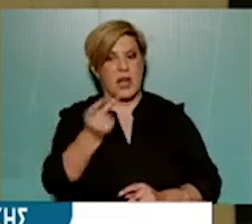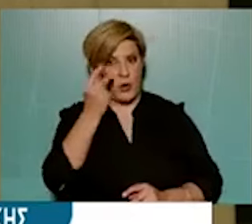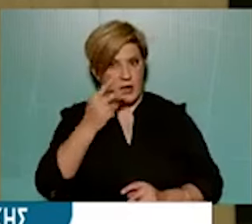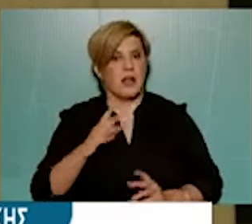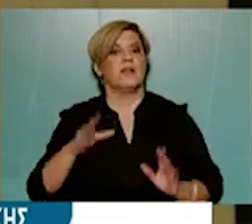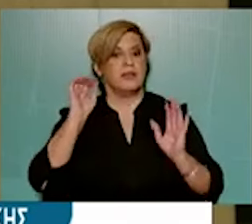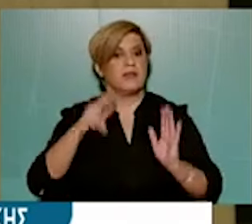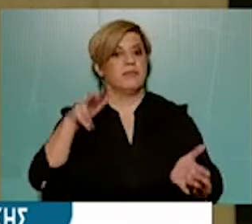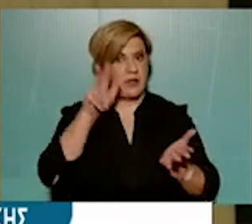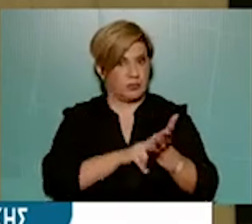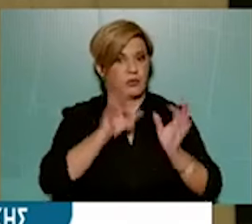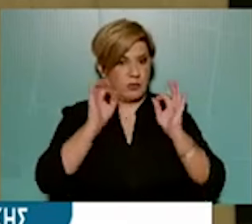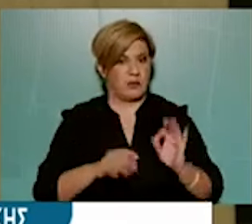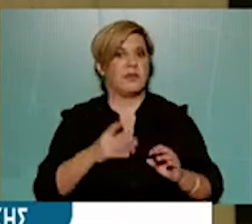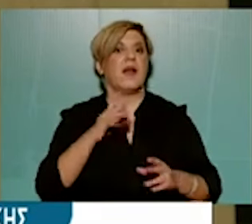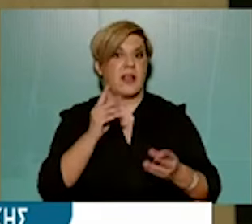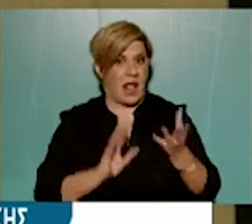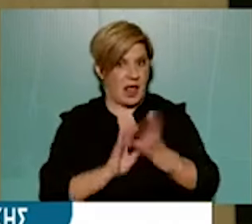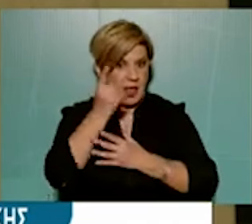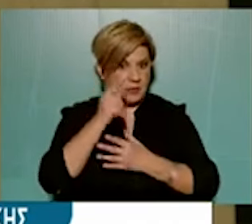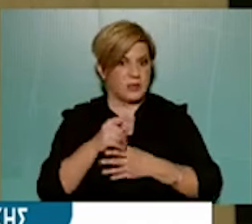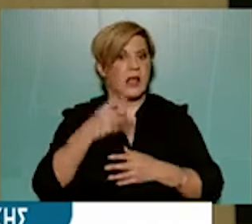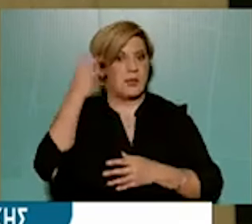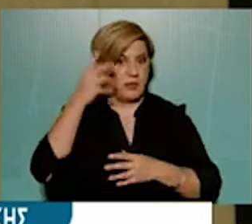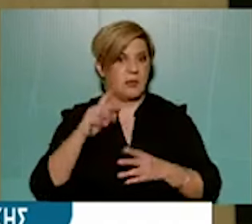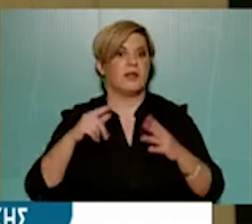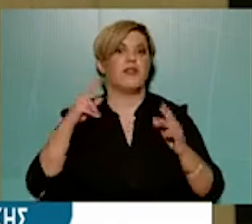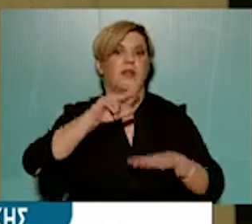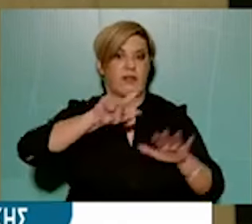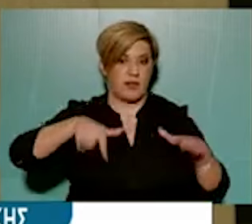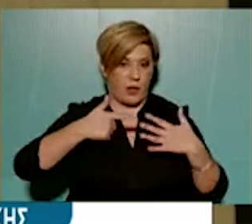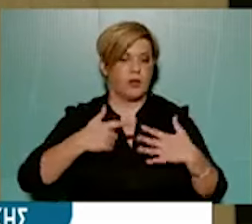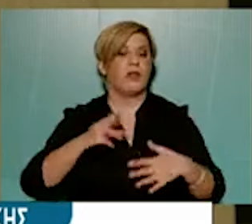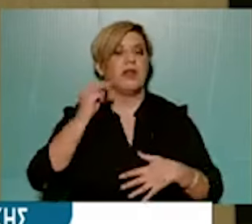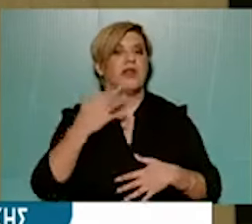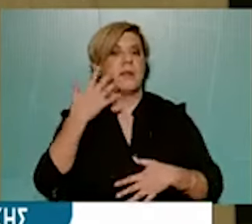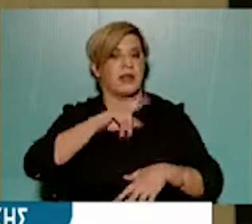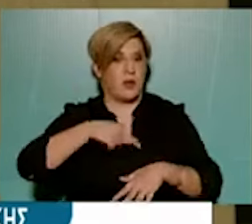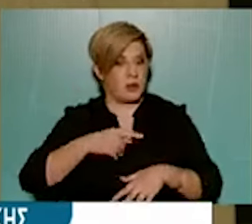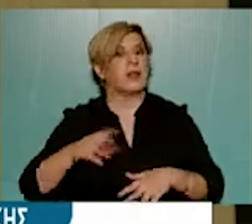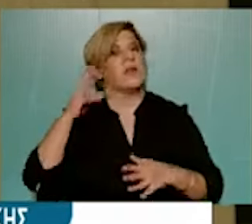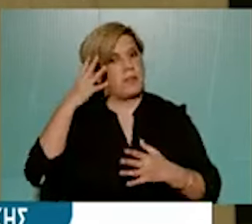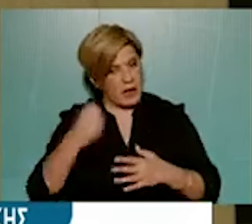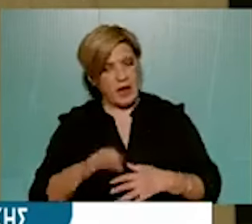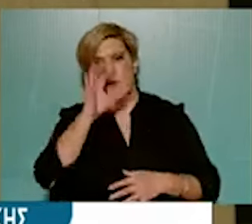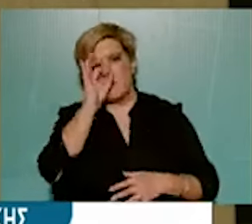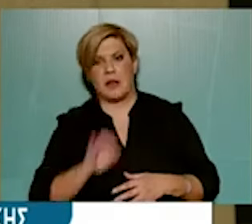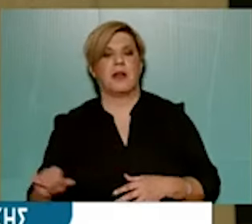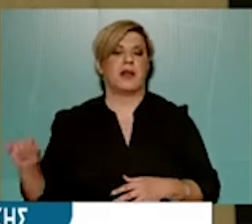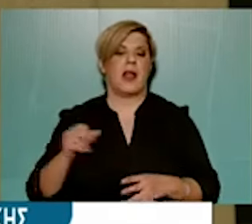που θα είναι θεσμοθετημένο με αυτή την ανάπτυξη της τεχνολογίας και των επιστημών το 7ωρο, το 5ήμερο και το 35ωρο και τότε θα υπάρχει